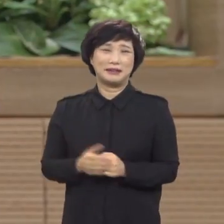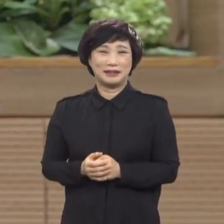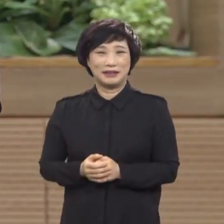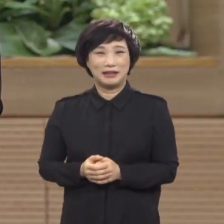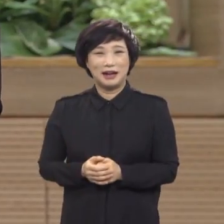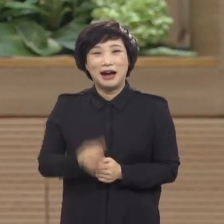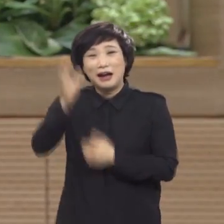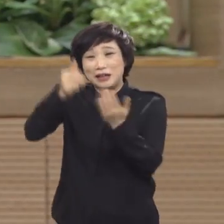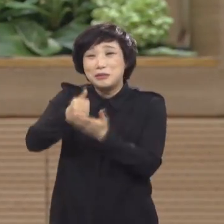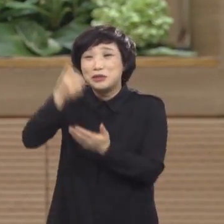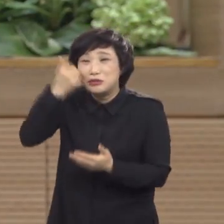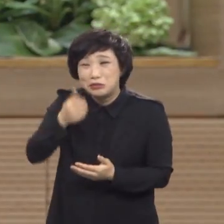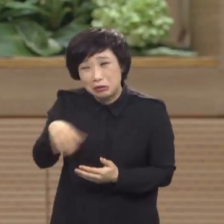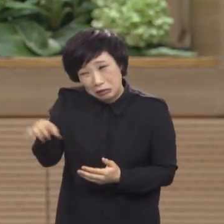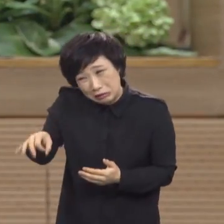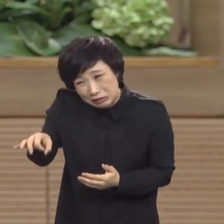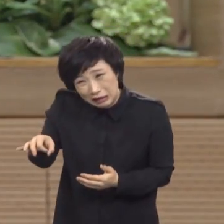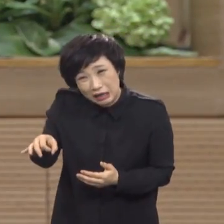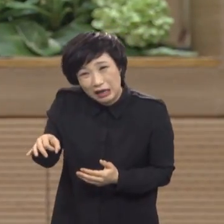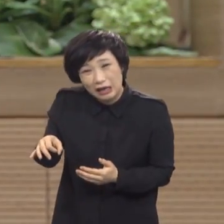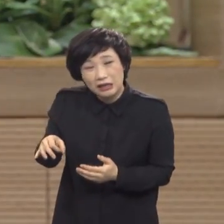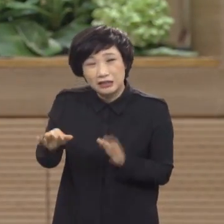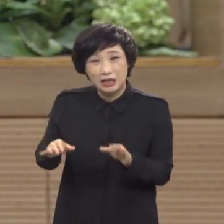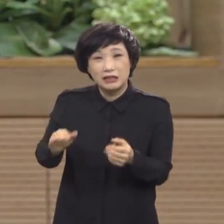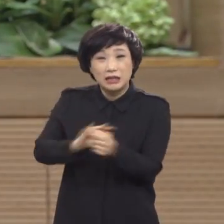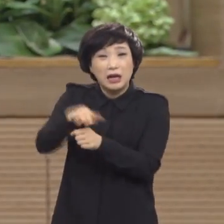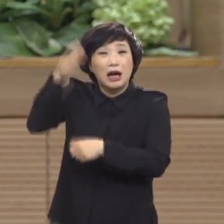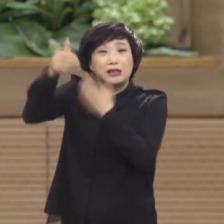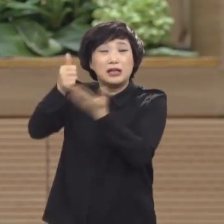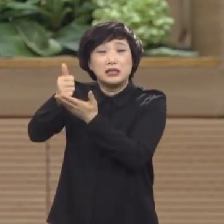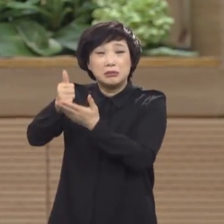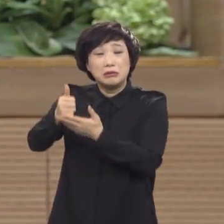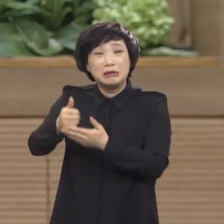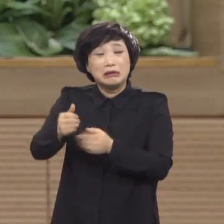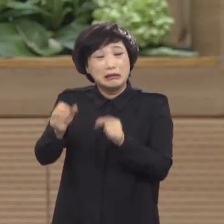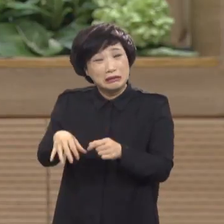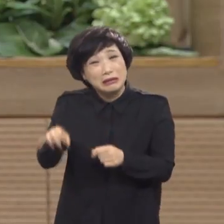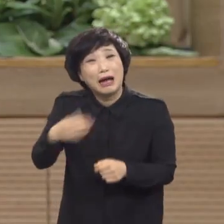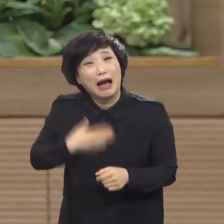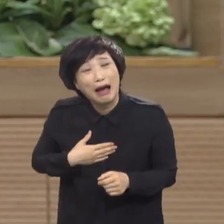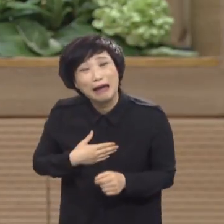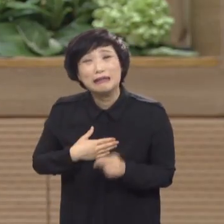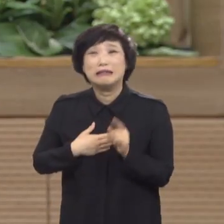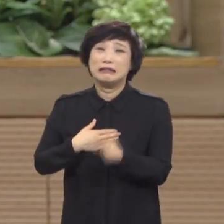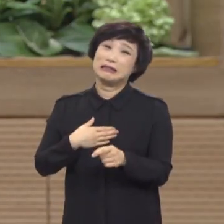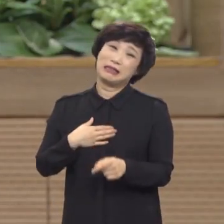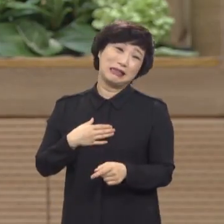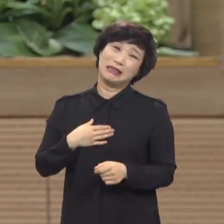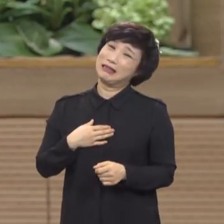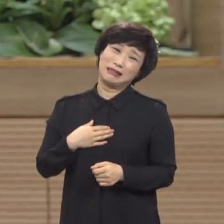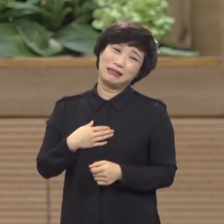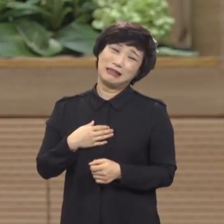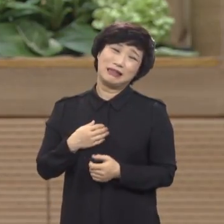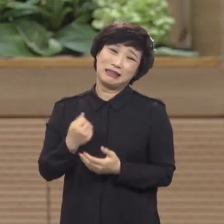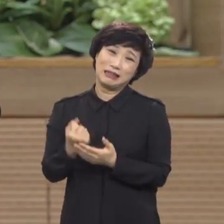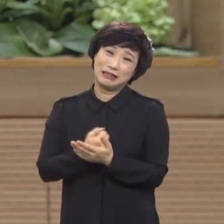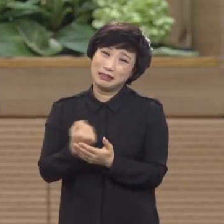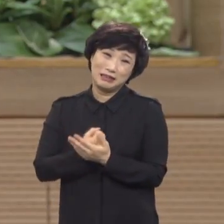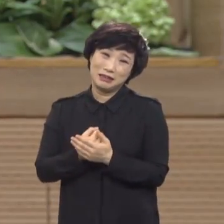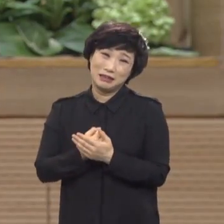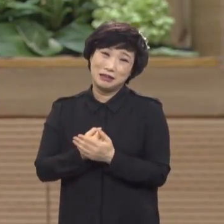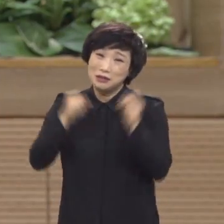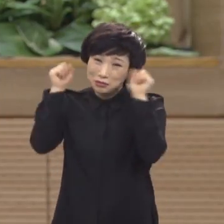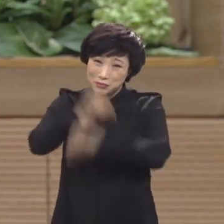저급하게, 이런 정도로 하나님, 사랑의 하나님을 안다는 것은 참으로 자기 멸망이야.